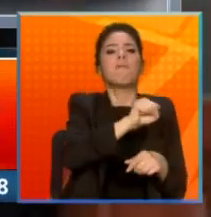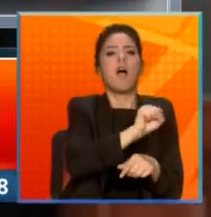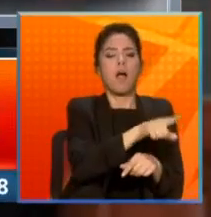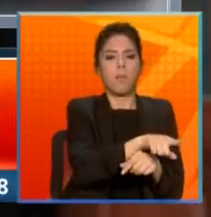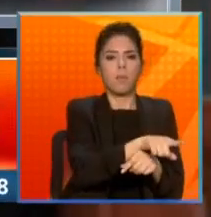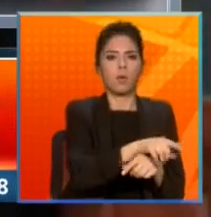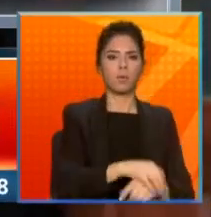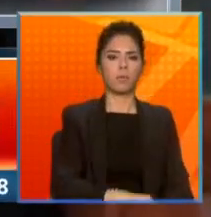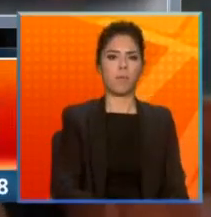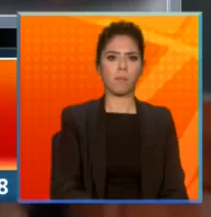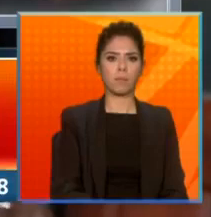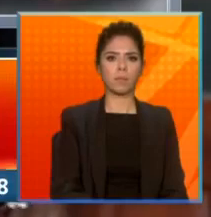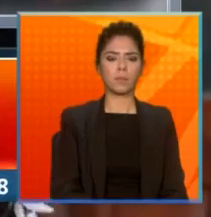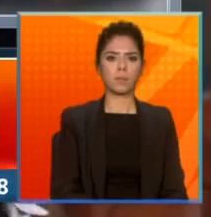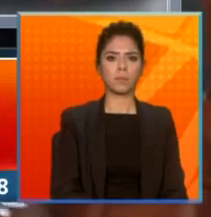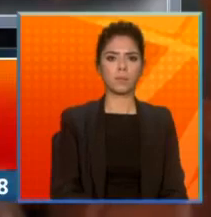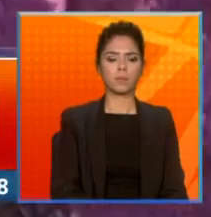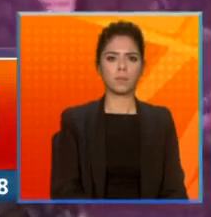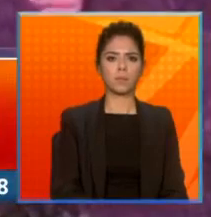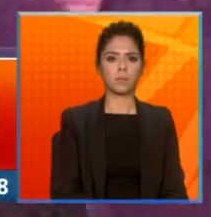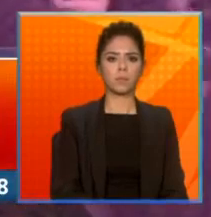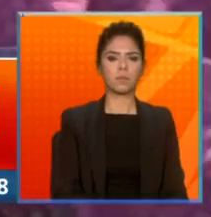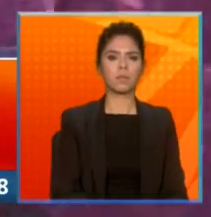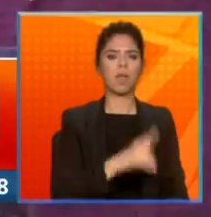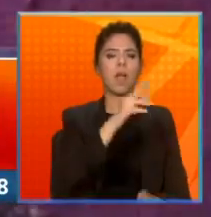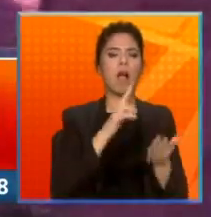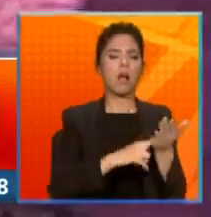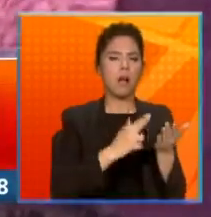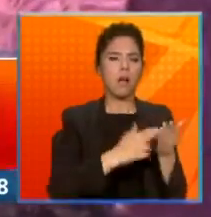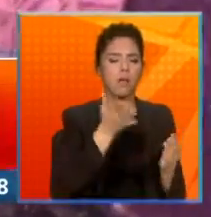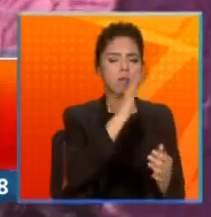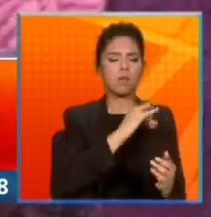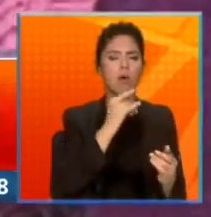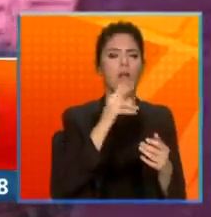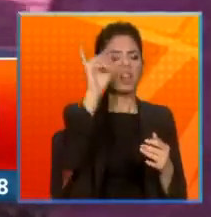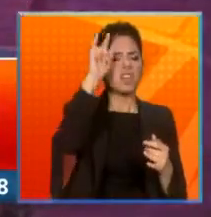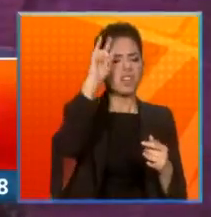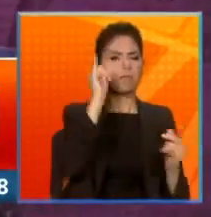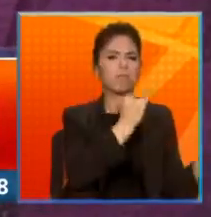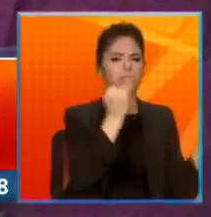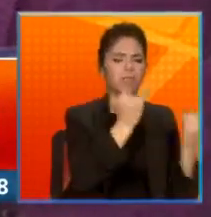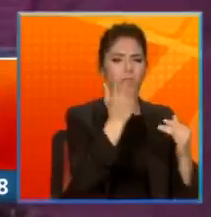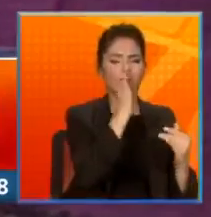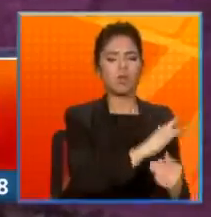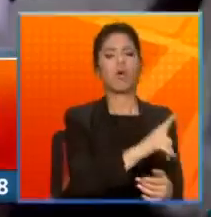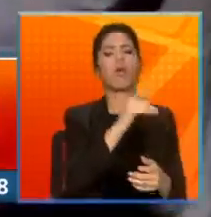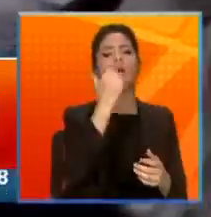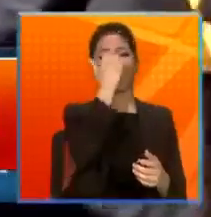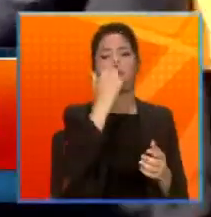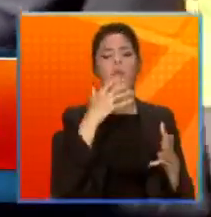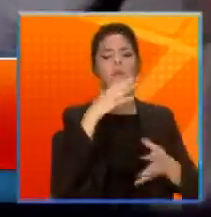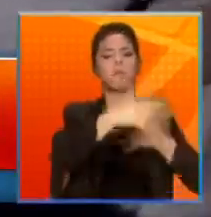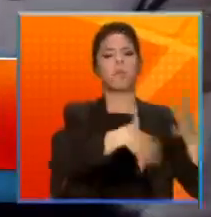öldürürüm, asarım, keserim, yakarım, hepinizi racizerim. Kahvaltı sofrasında kıskançlık tartışması kanlı bitti. İddiaya göre Ferhat